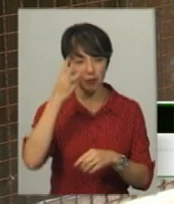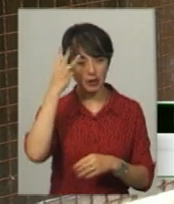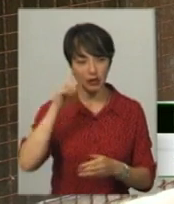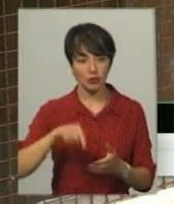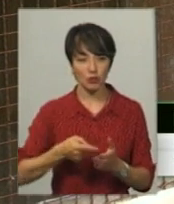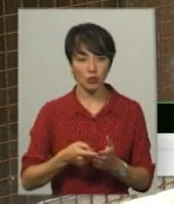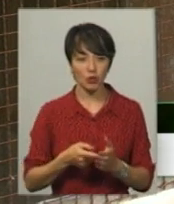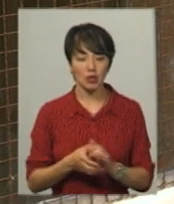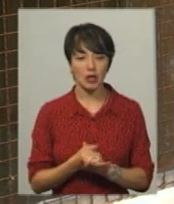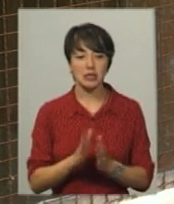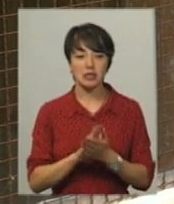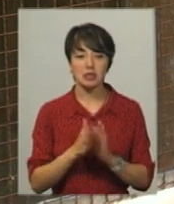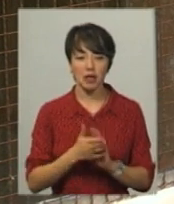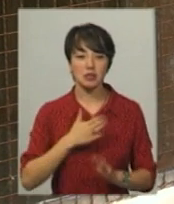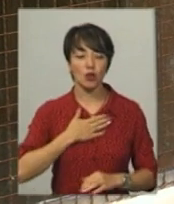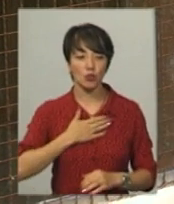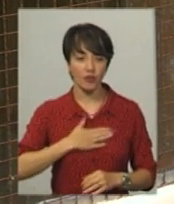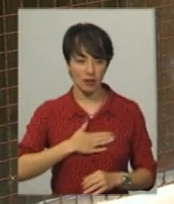Хмельницького. Стан задовільний.